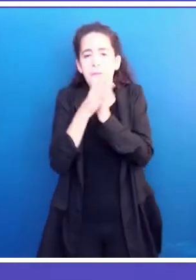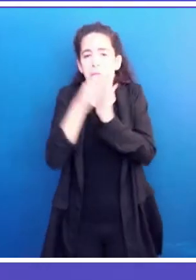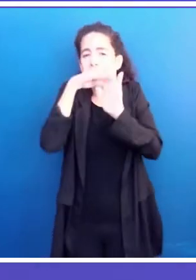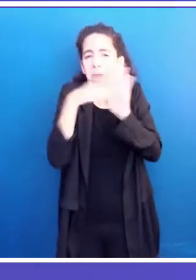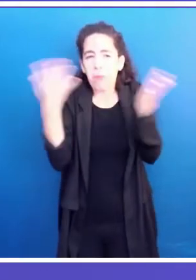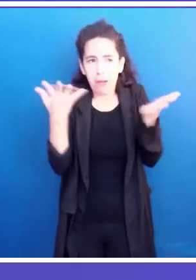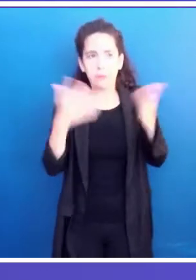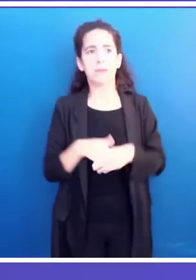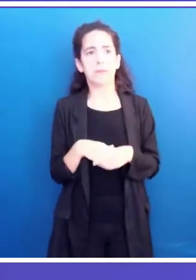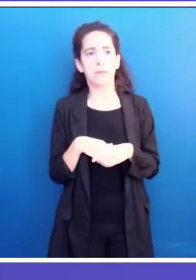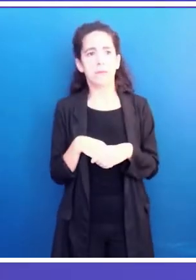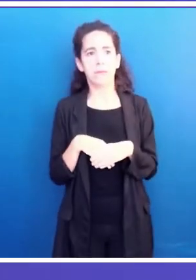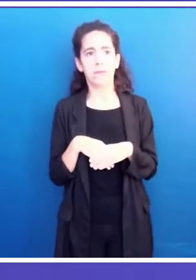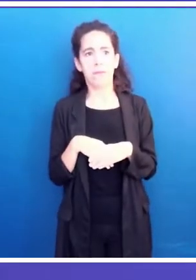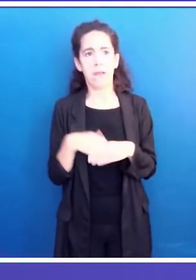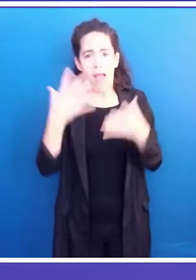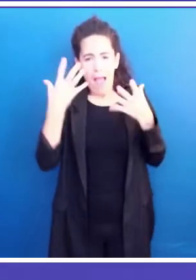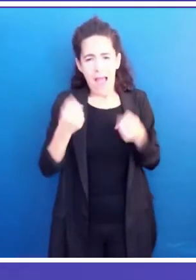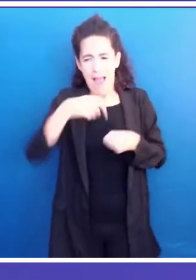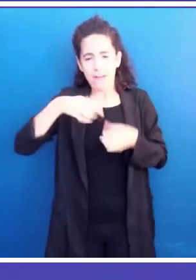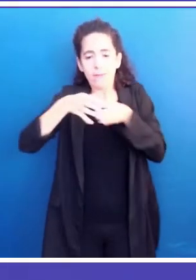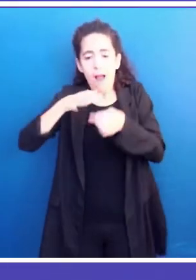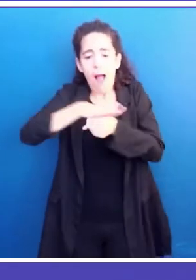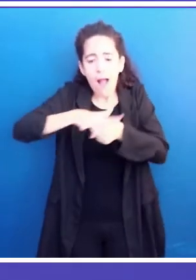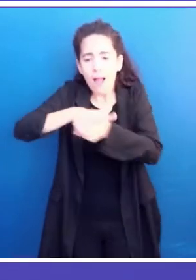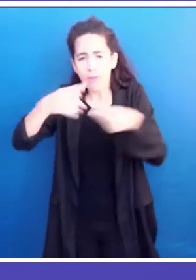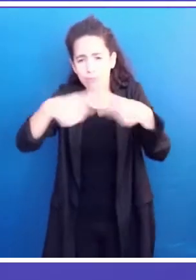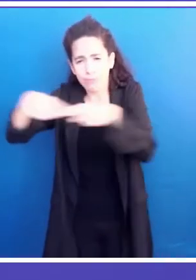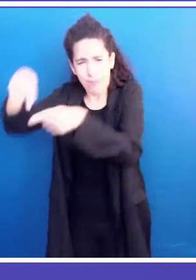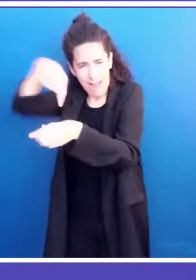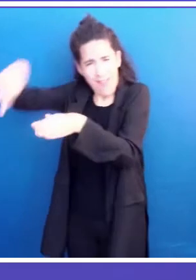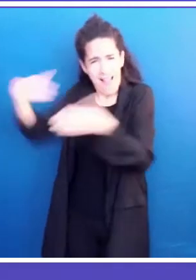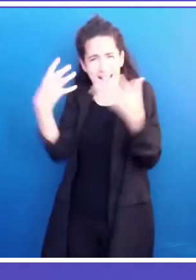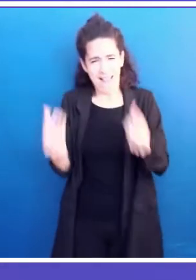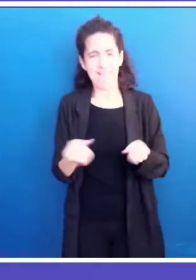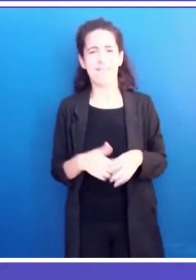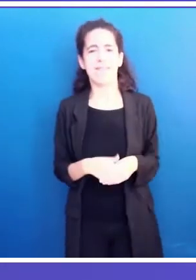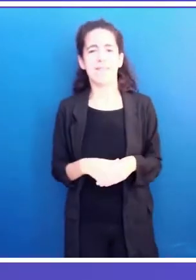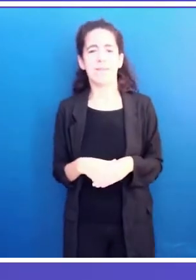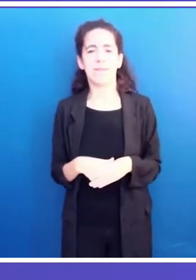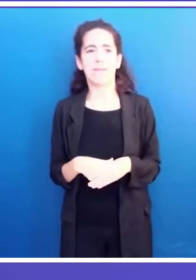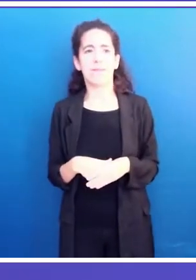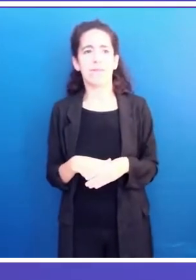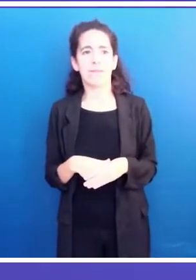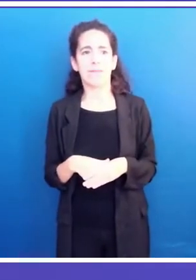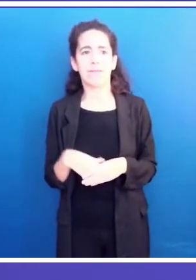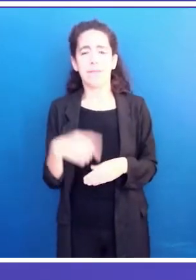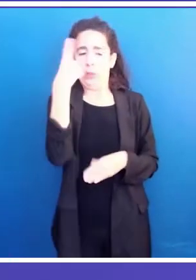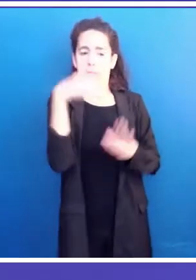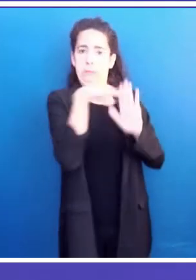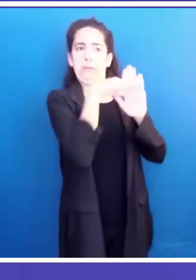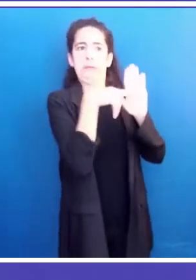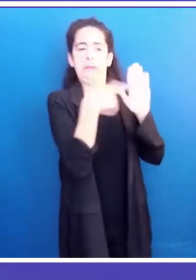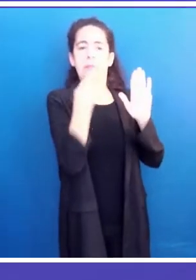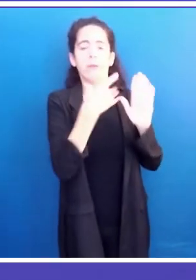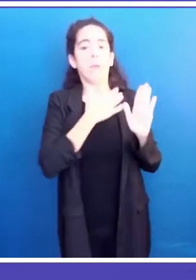كورونا، على الرغم من أن الوحدة ومختلف الأقسام في الحكومة قد اتخذت تدابير مناسبة. من